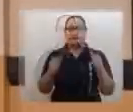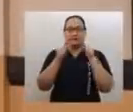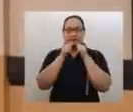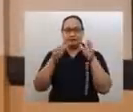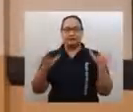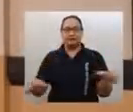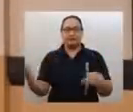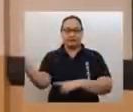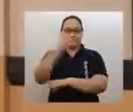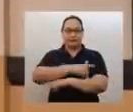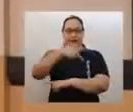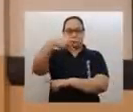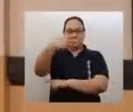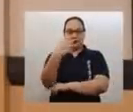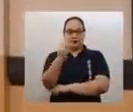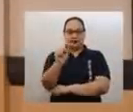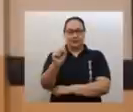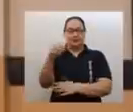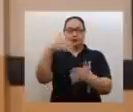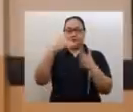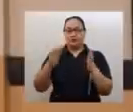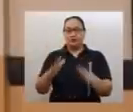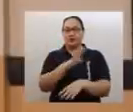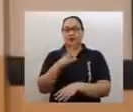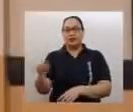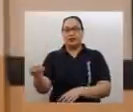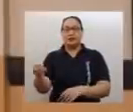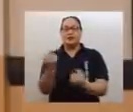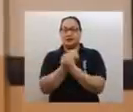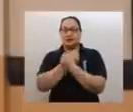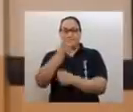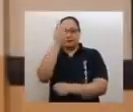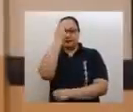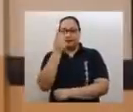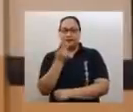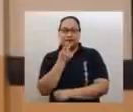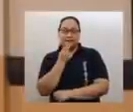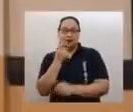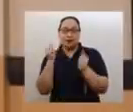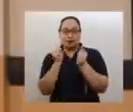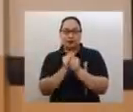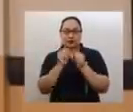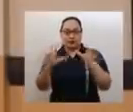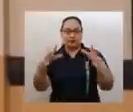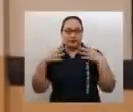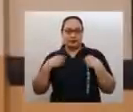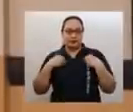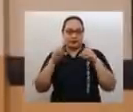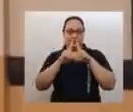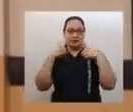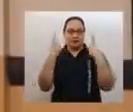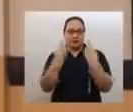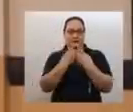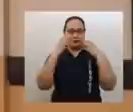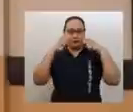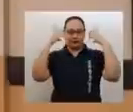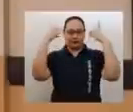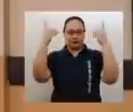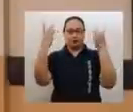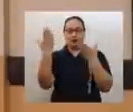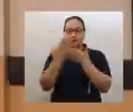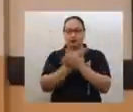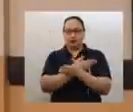Isang mapagpalang araw mga Fisians at sa minamahal naming mga magulang. Kaakibat ng pagyakap ng kagawaran